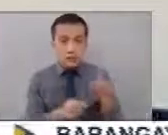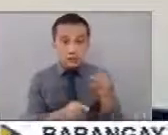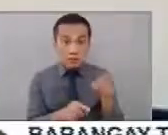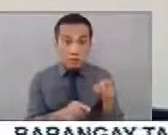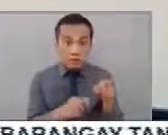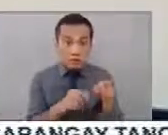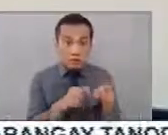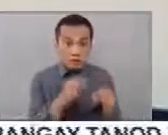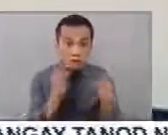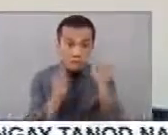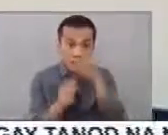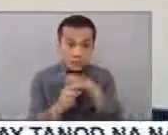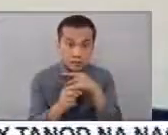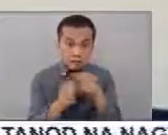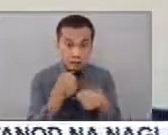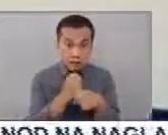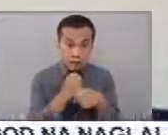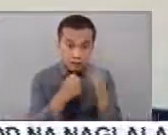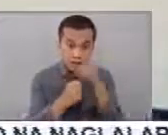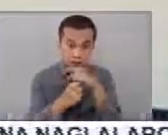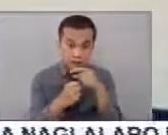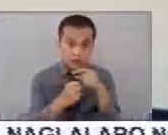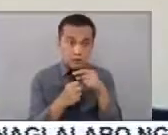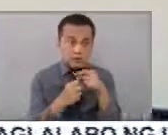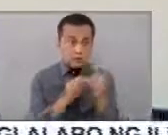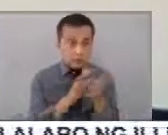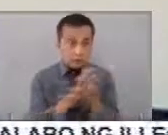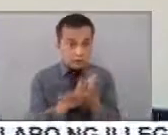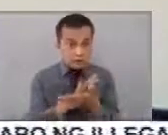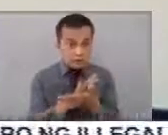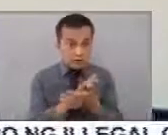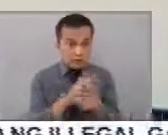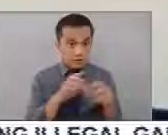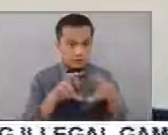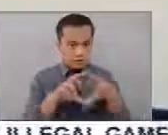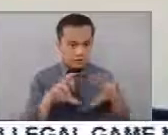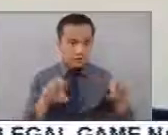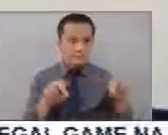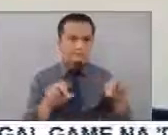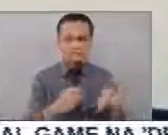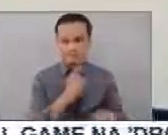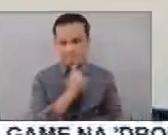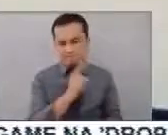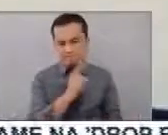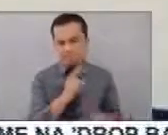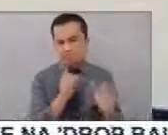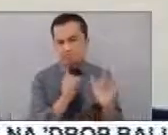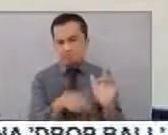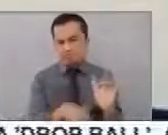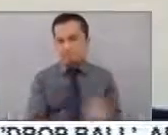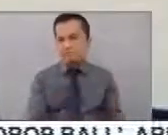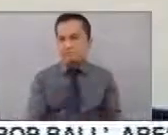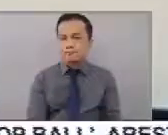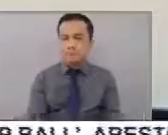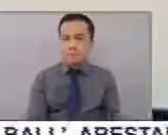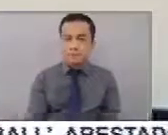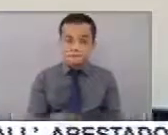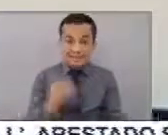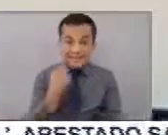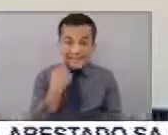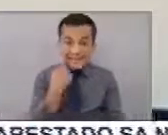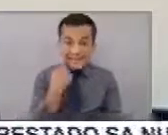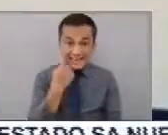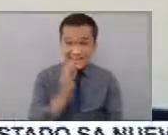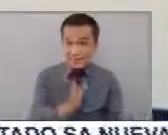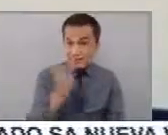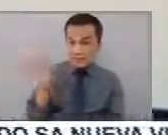Samantala, nakatakda namang ilabas ang guidelines para sa mga mild at asymptomatic COVID-19